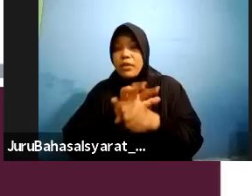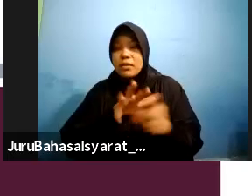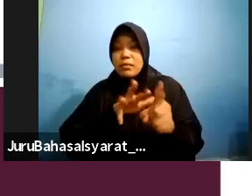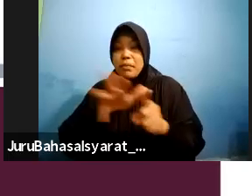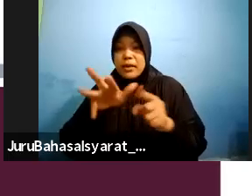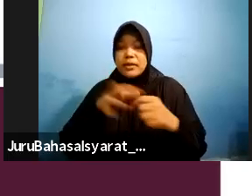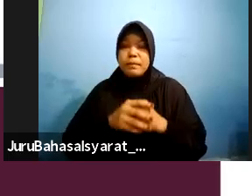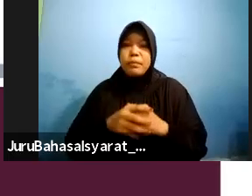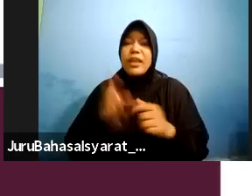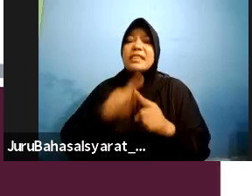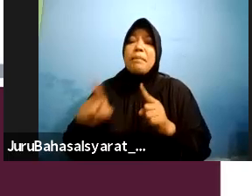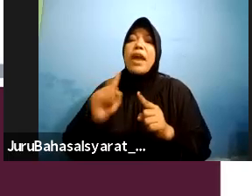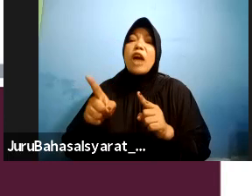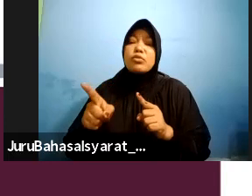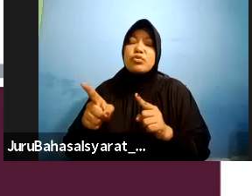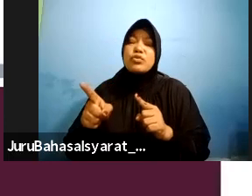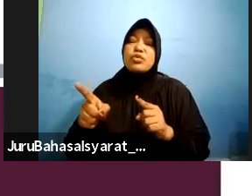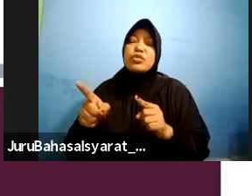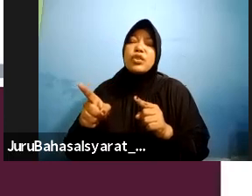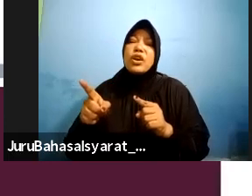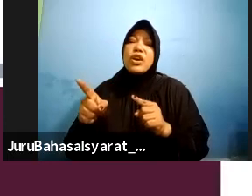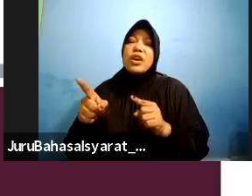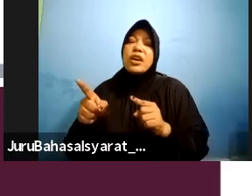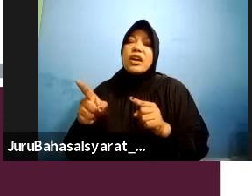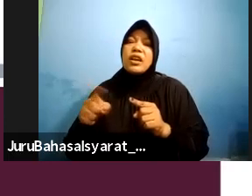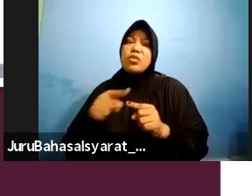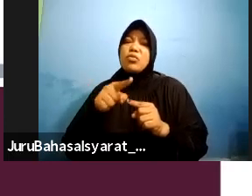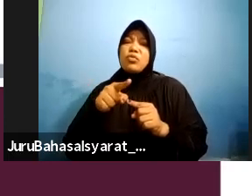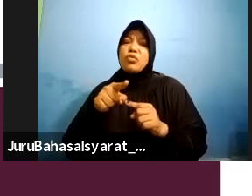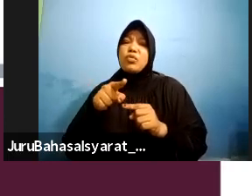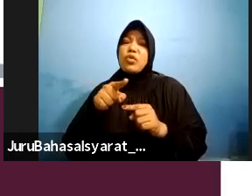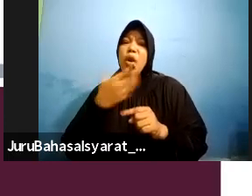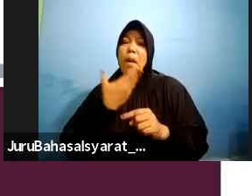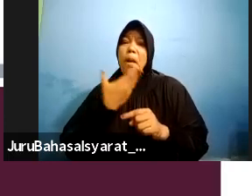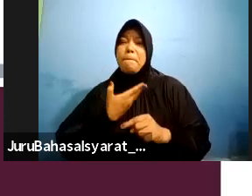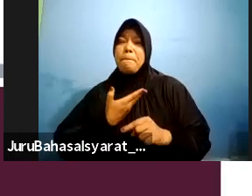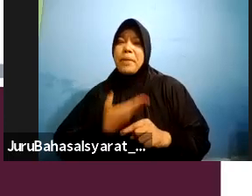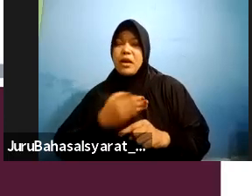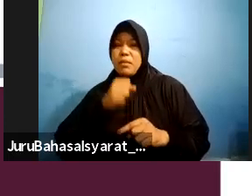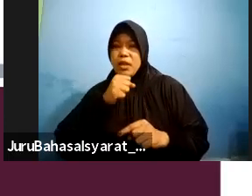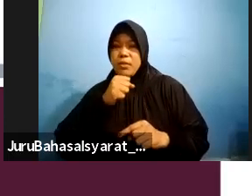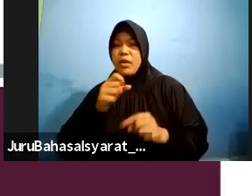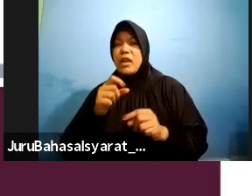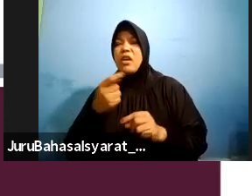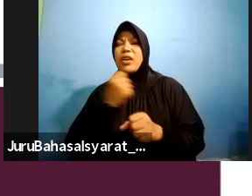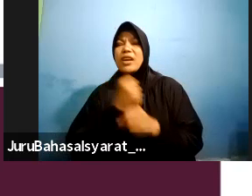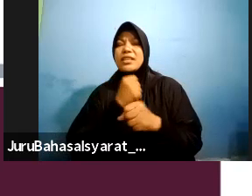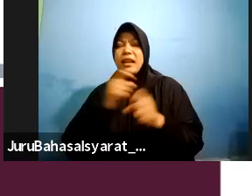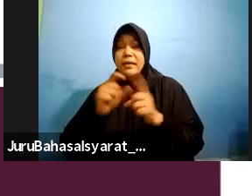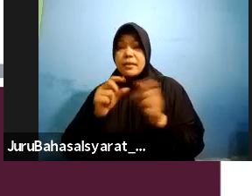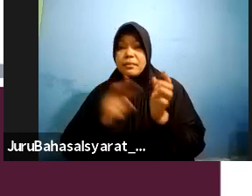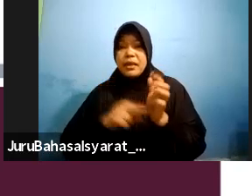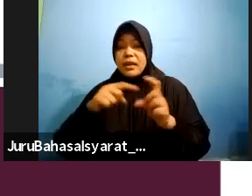nantinya. Tetapi ini salah satu gejalanya. Atau bisa jadi berat yaitu apabila ada gejala pneumonia yaitu demam